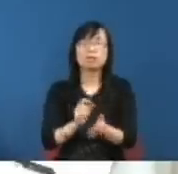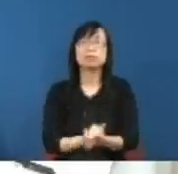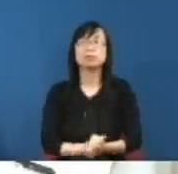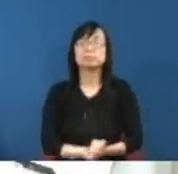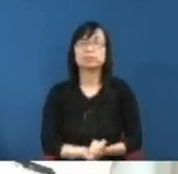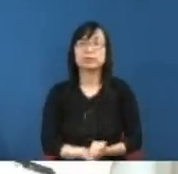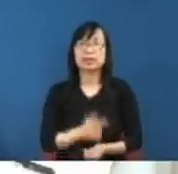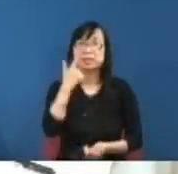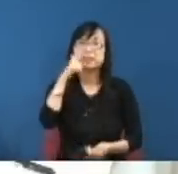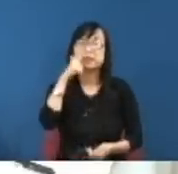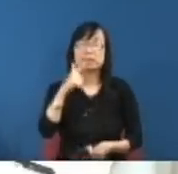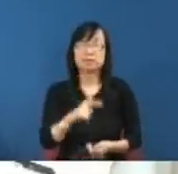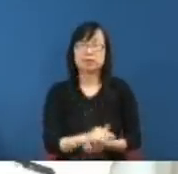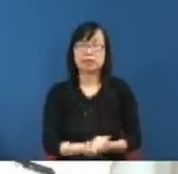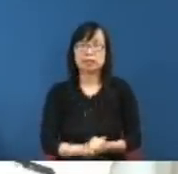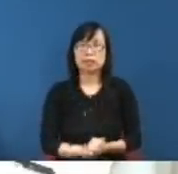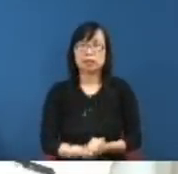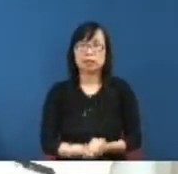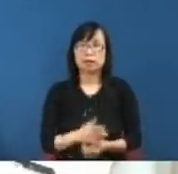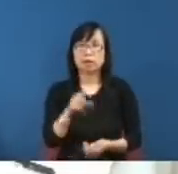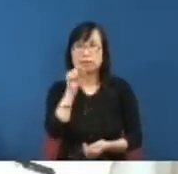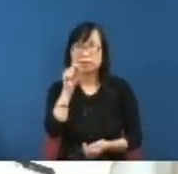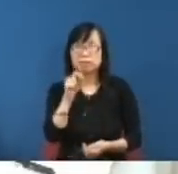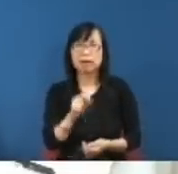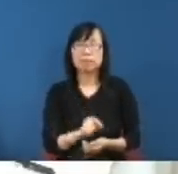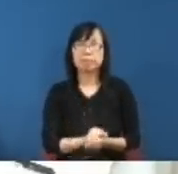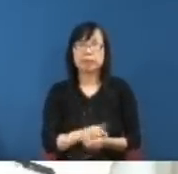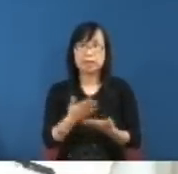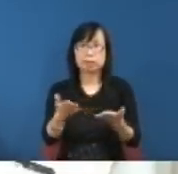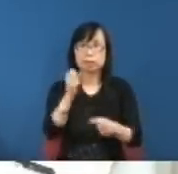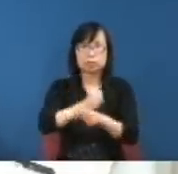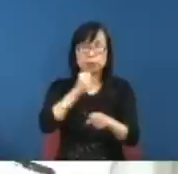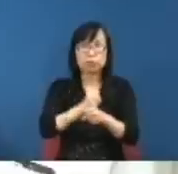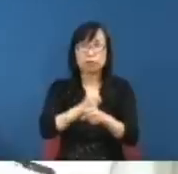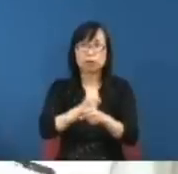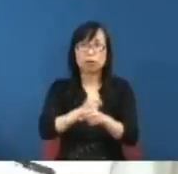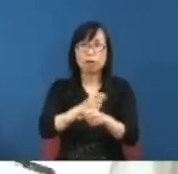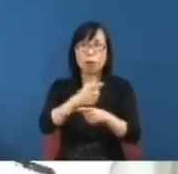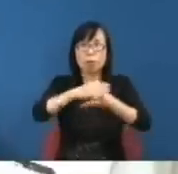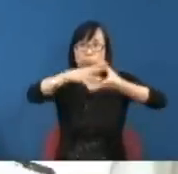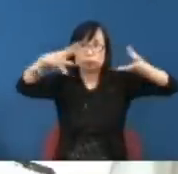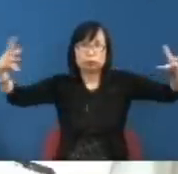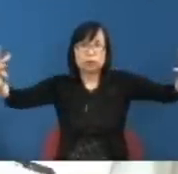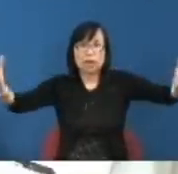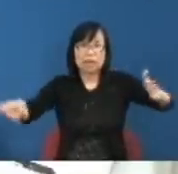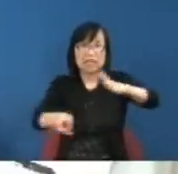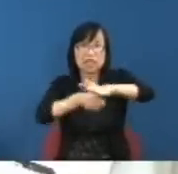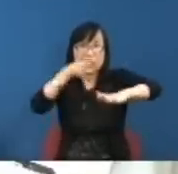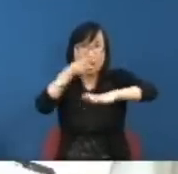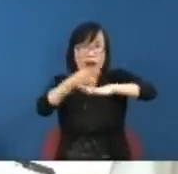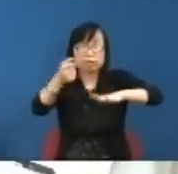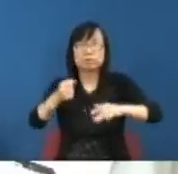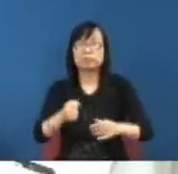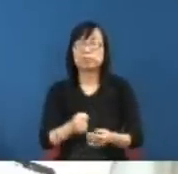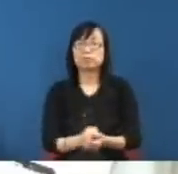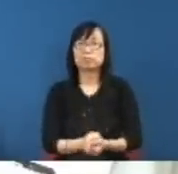行係純粹投資嘅，即係個意思就係話，即係你會做咗一個好恐怖有力嘅大賊，或